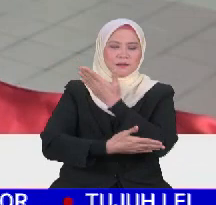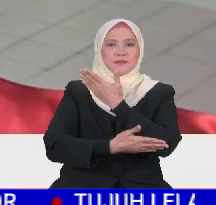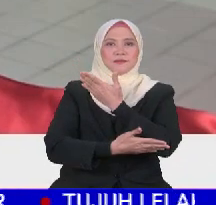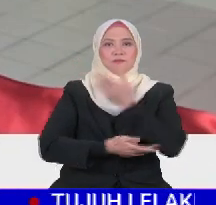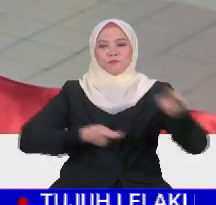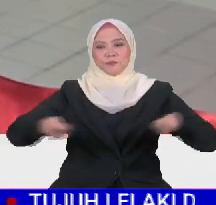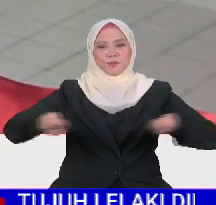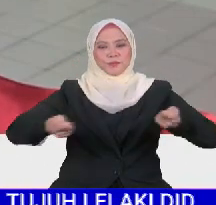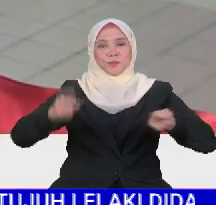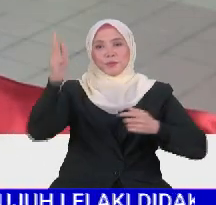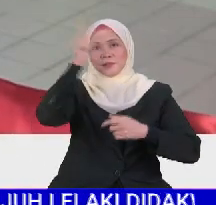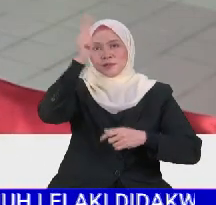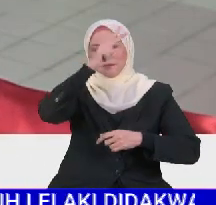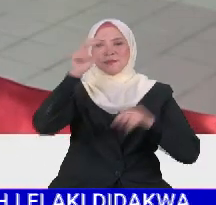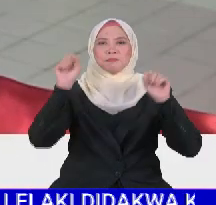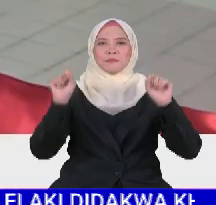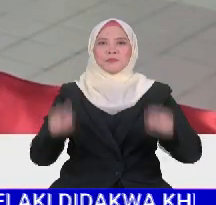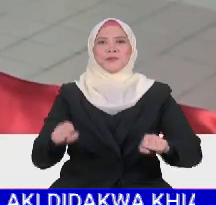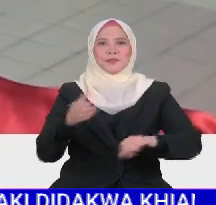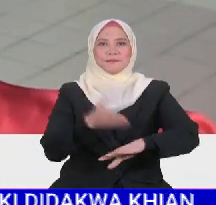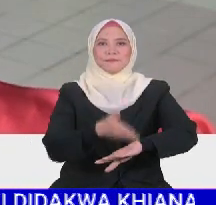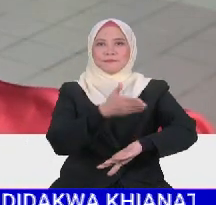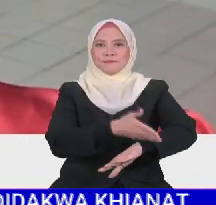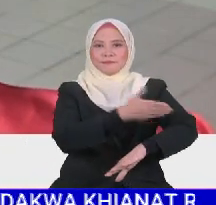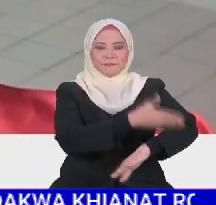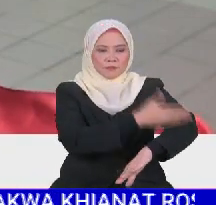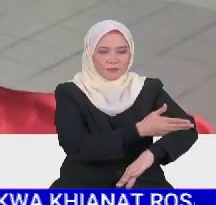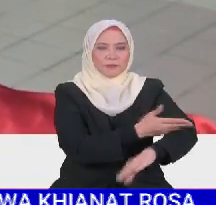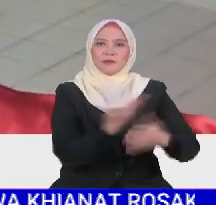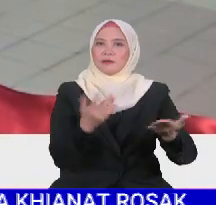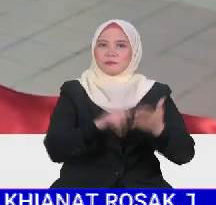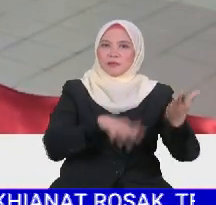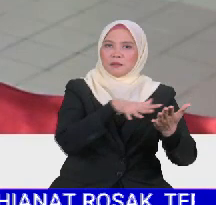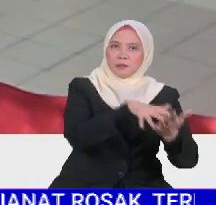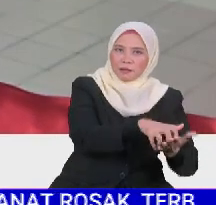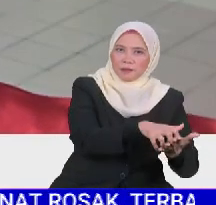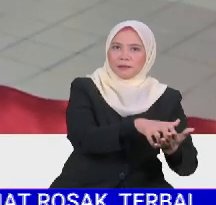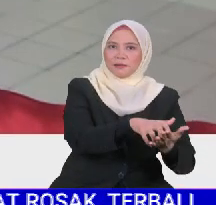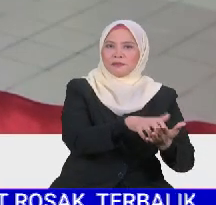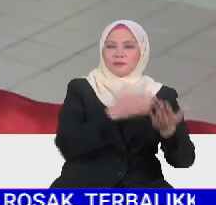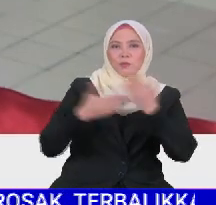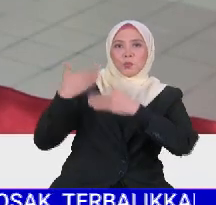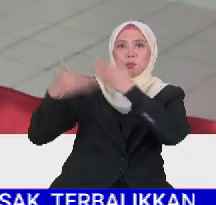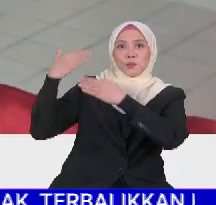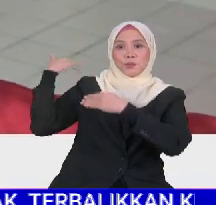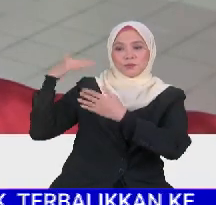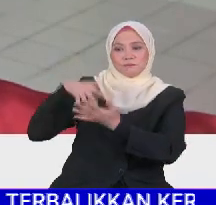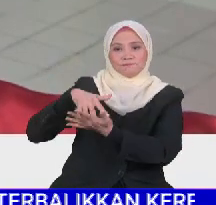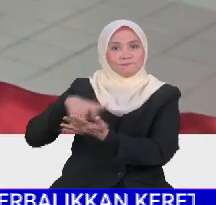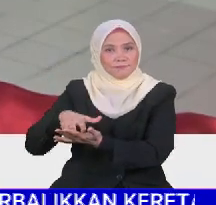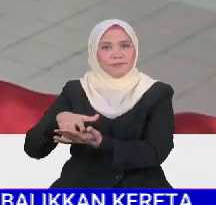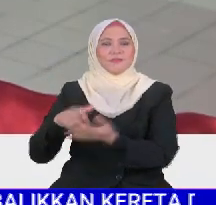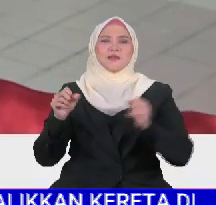kerajaan boleh menambah baik segala kekurangan yang dahulu dahulu untuk